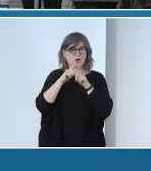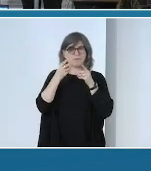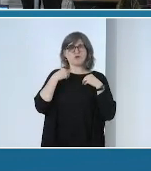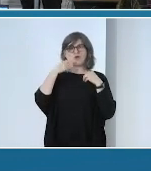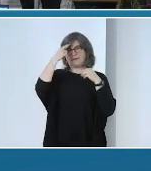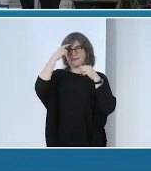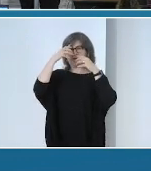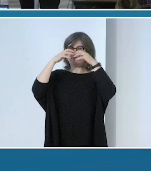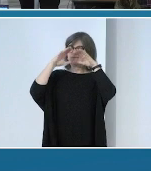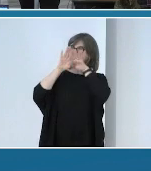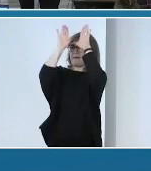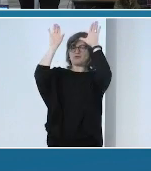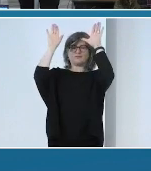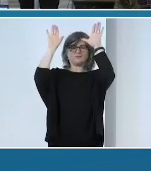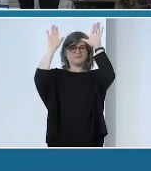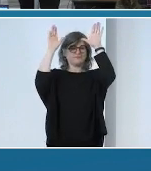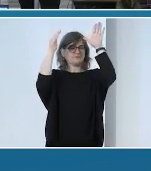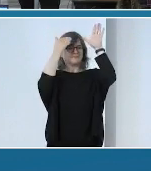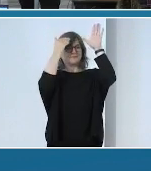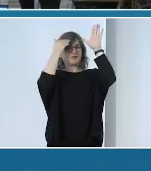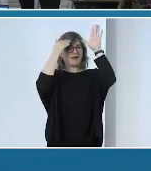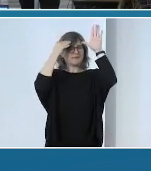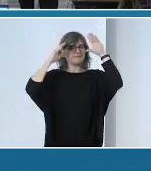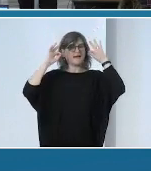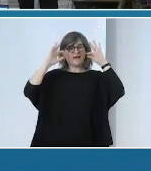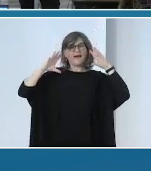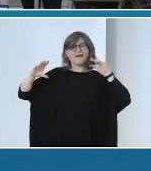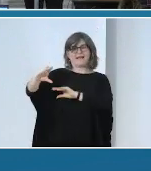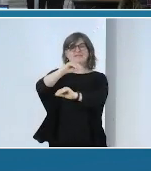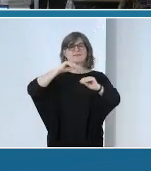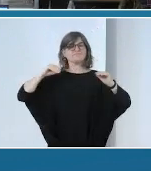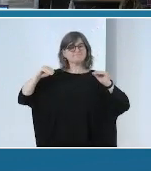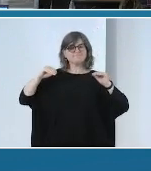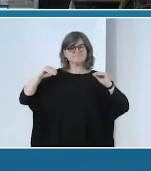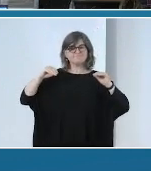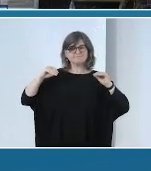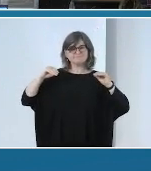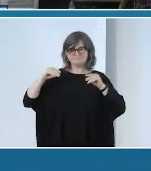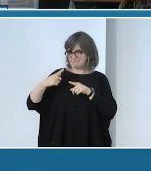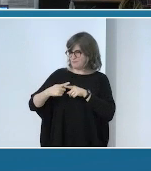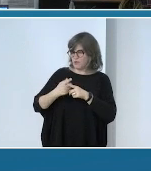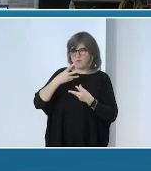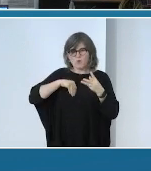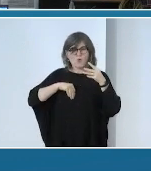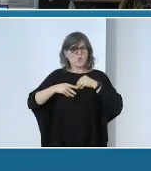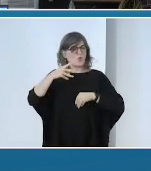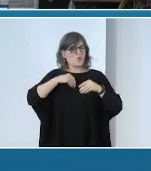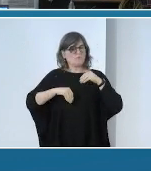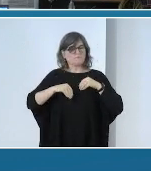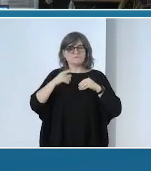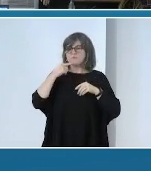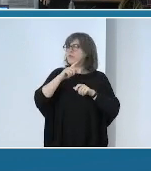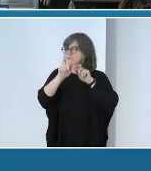une représentation de l'espace dans lequel il évolue, et des objets et des personnes autour de